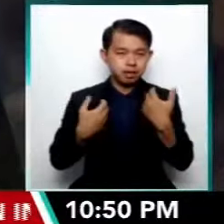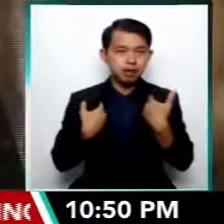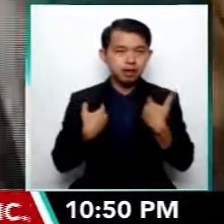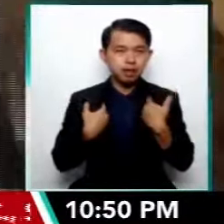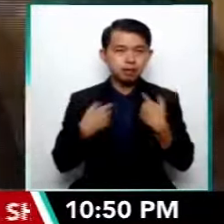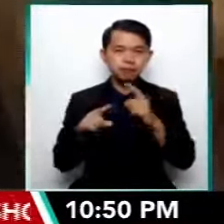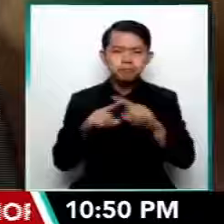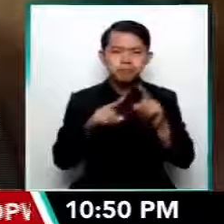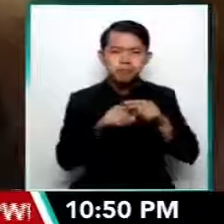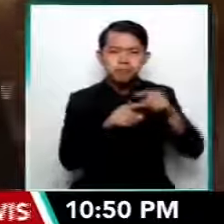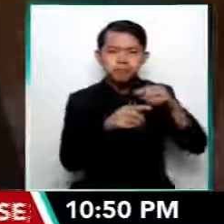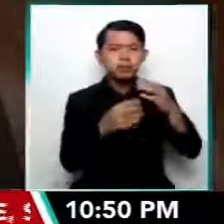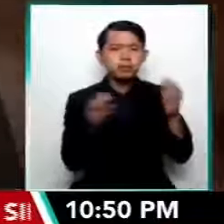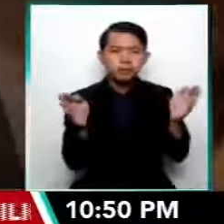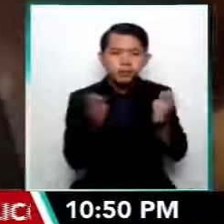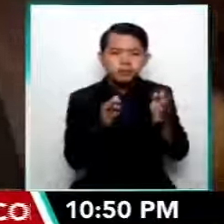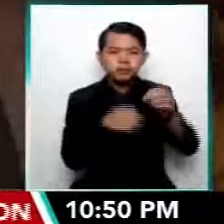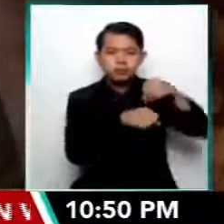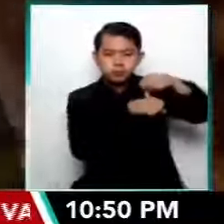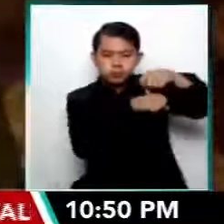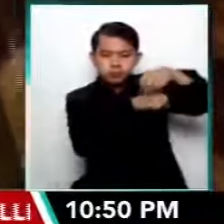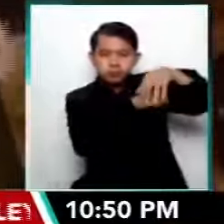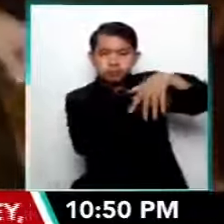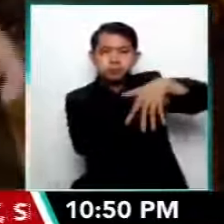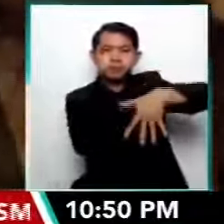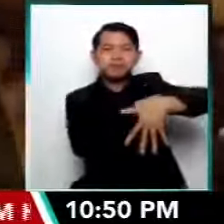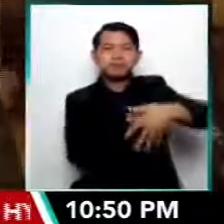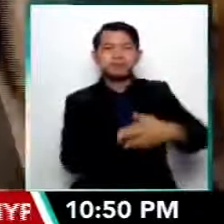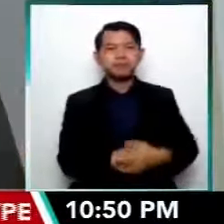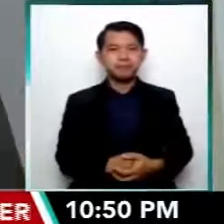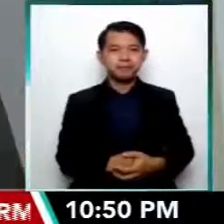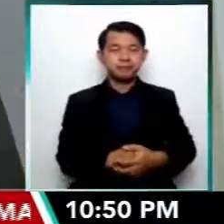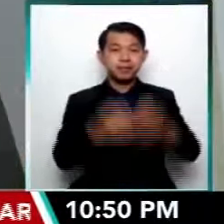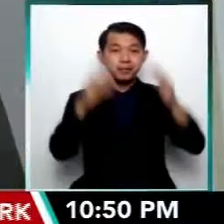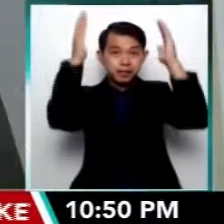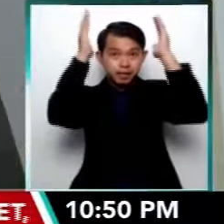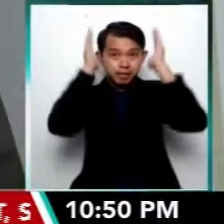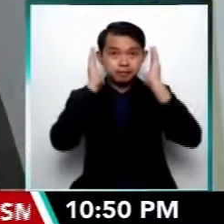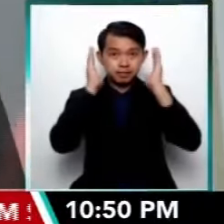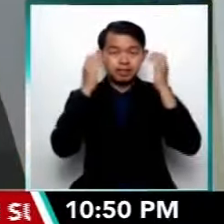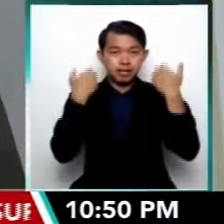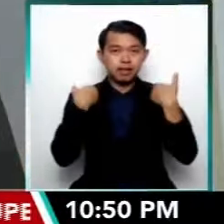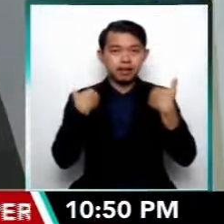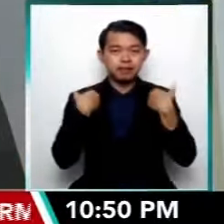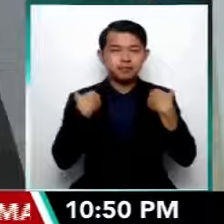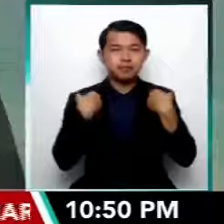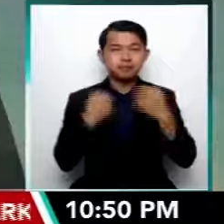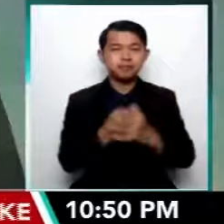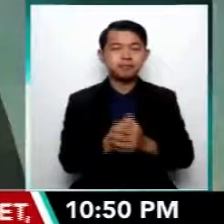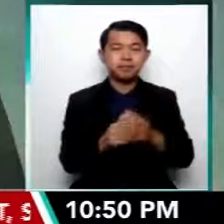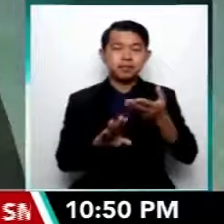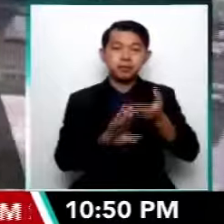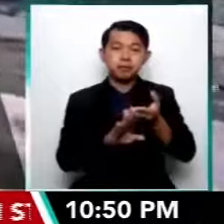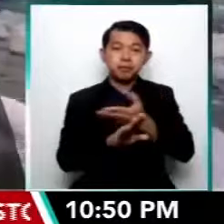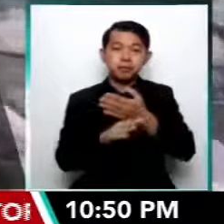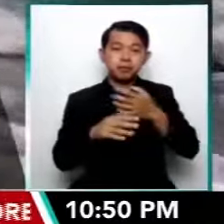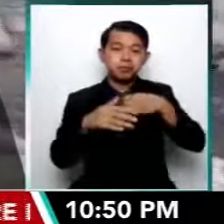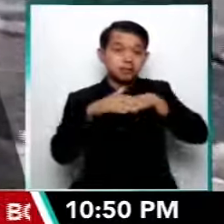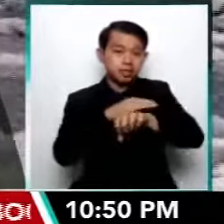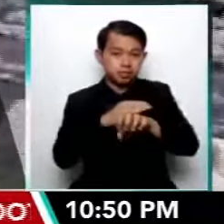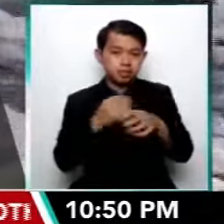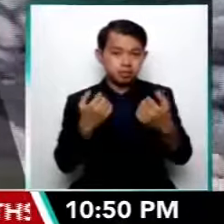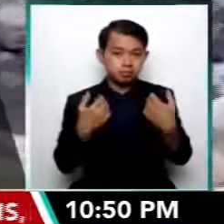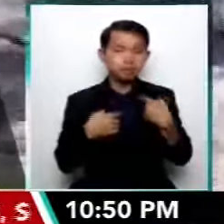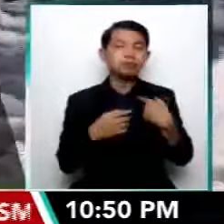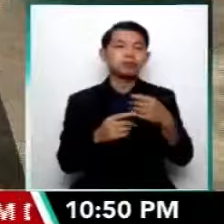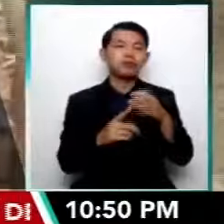waterfall provided na pala yung helmet and bago naman kayo pumasok ng cave talagang meron silang briefing at ngayong unti-unti ng